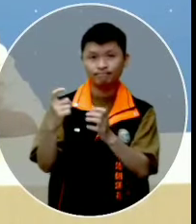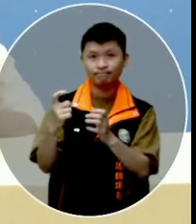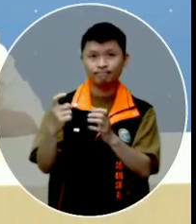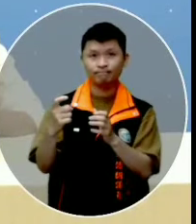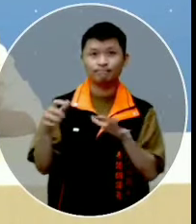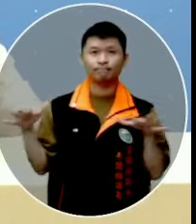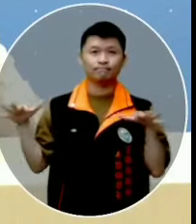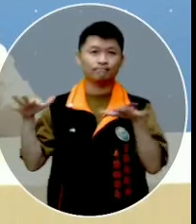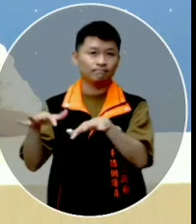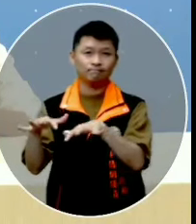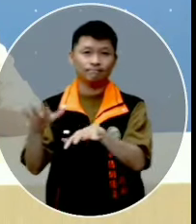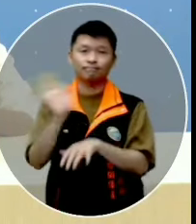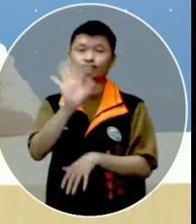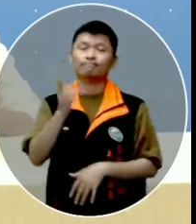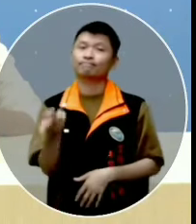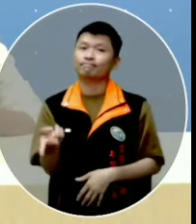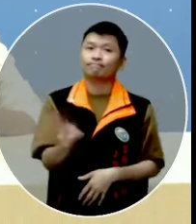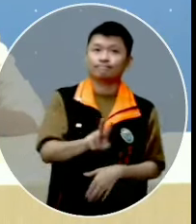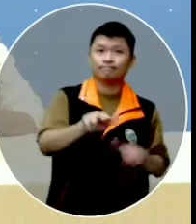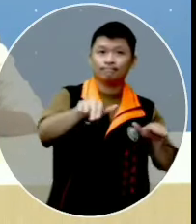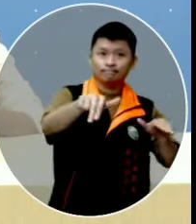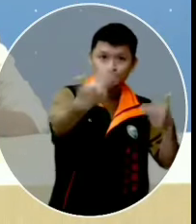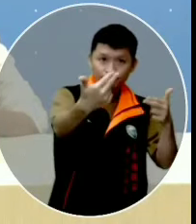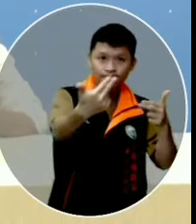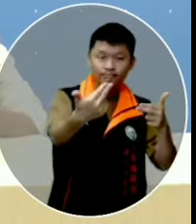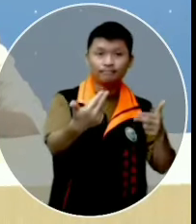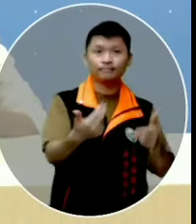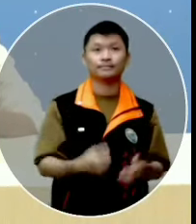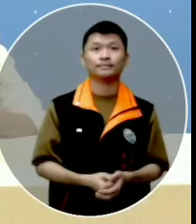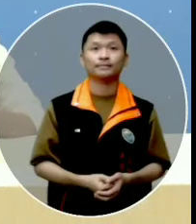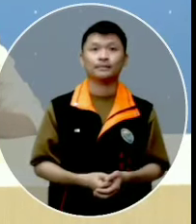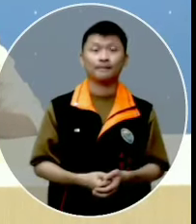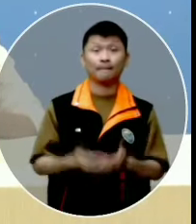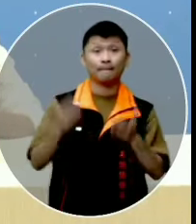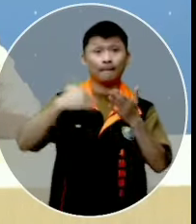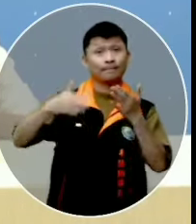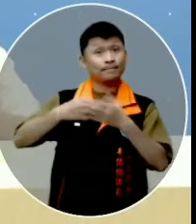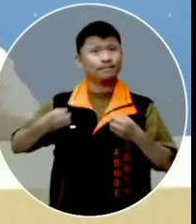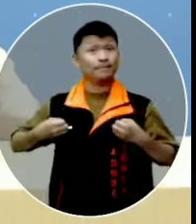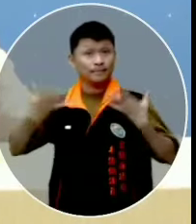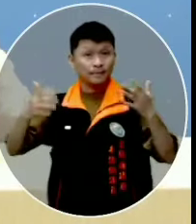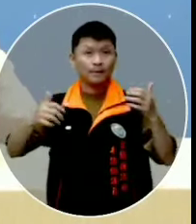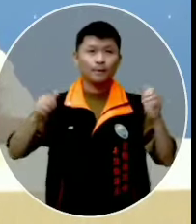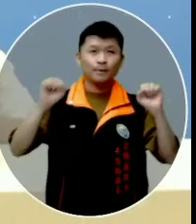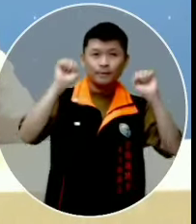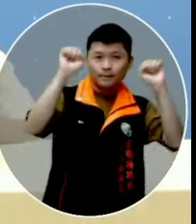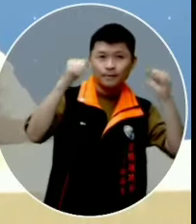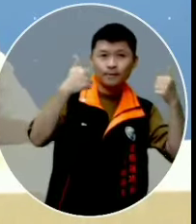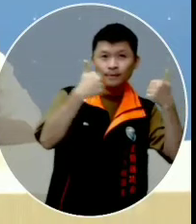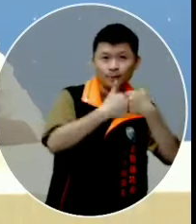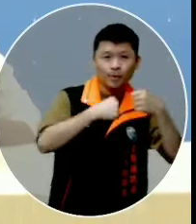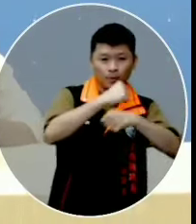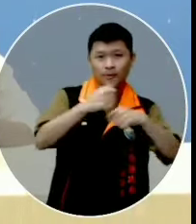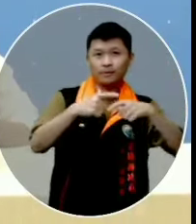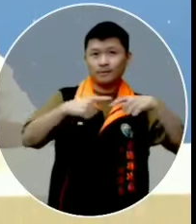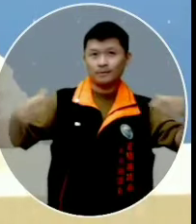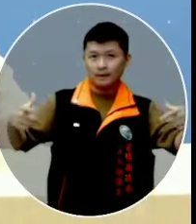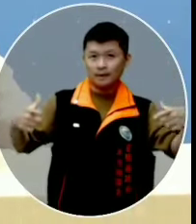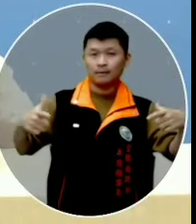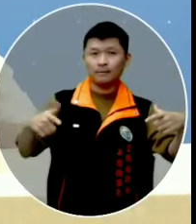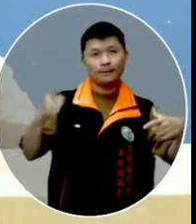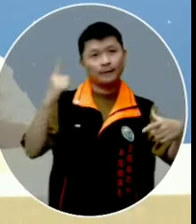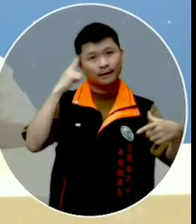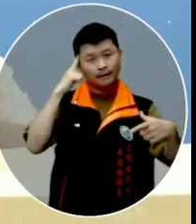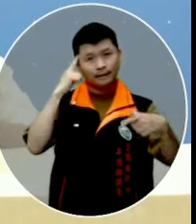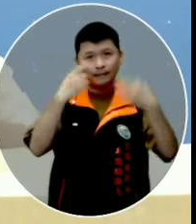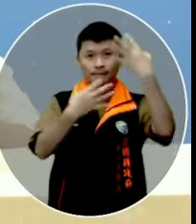用线上方式来办理。第五点呢，校庆、运动会等大型活动，这请呢延